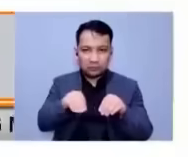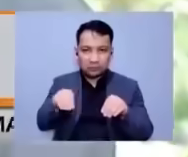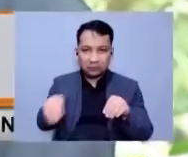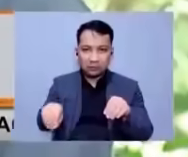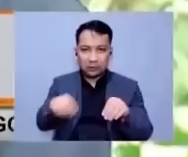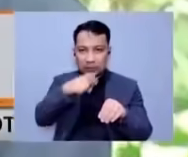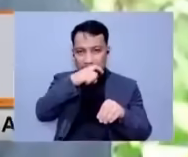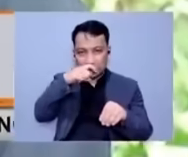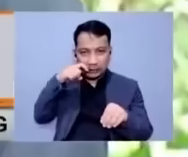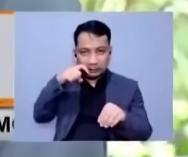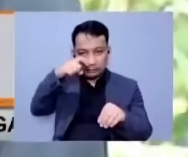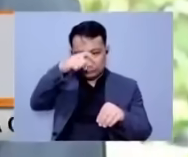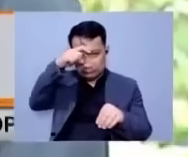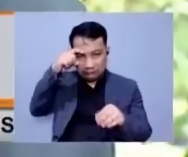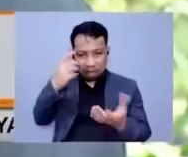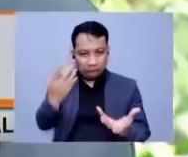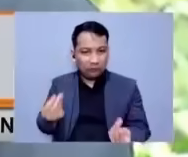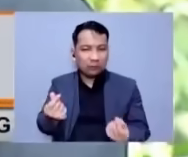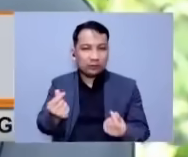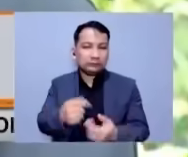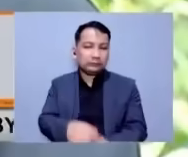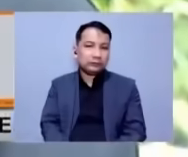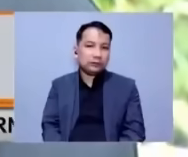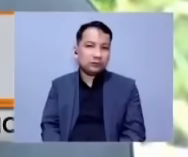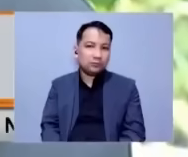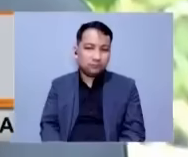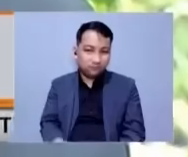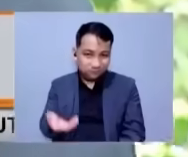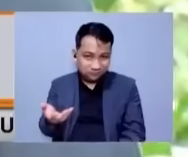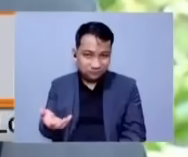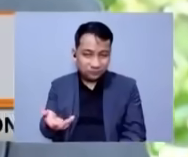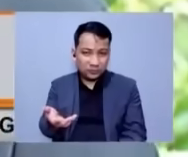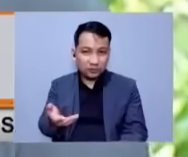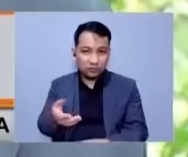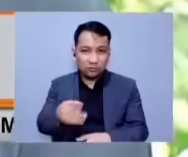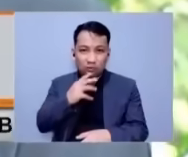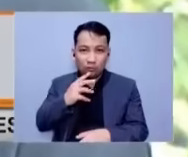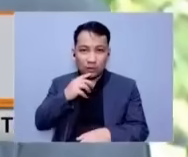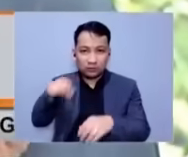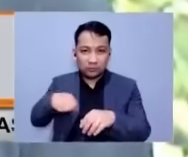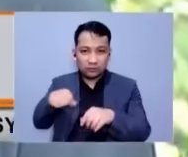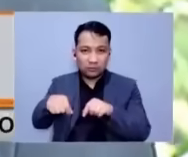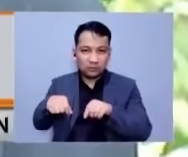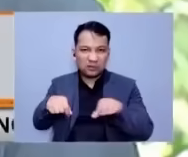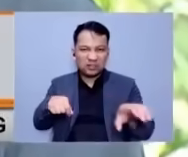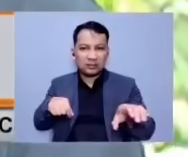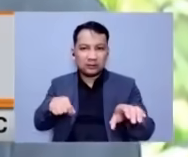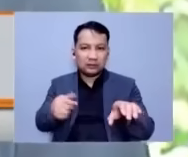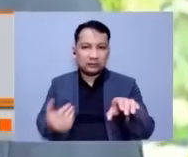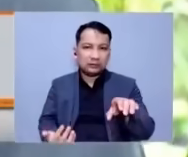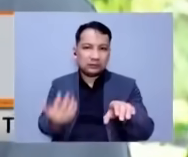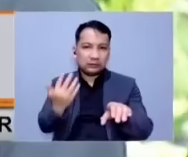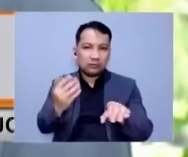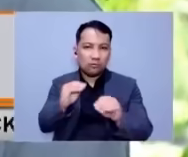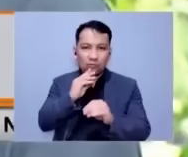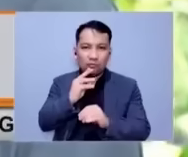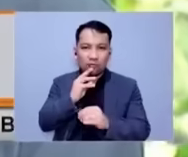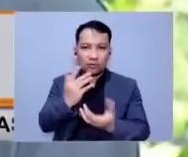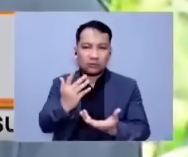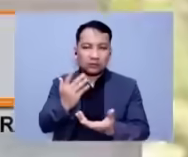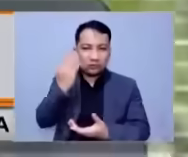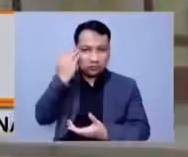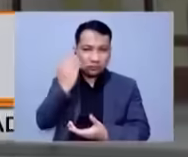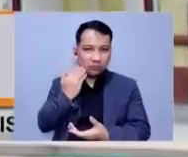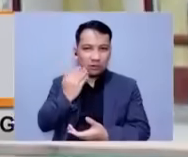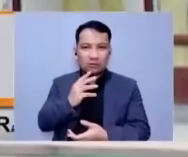po. Problema din kasi yung mga water pump natin ay mahirap po umakyat yung tubig dahil sa tuyong-tuyo